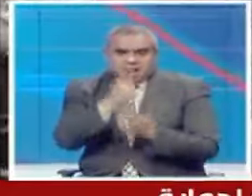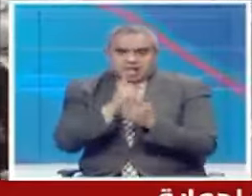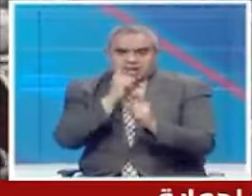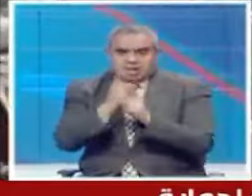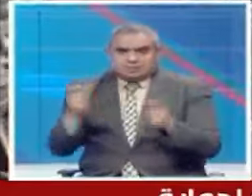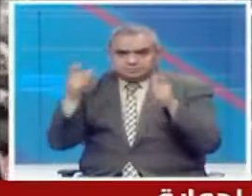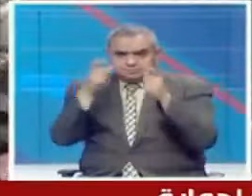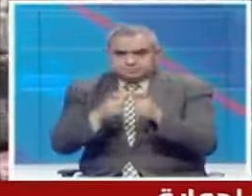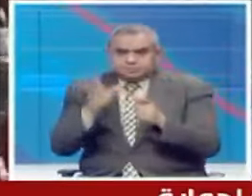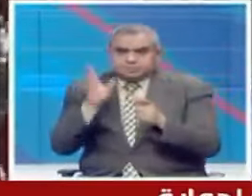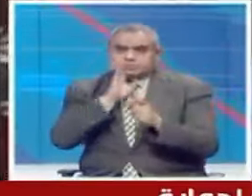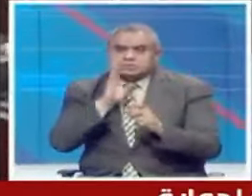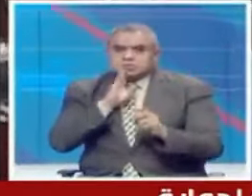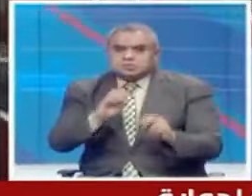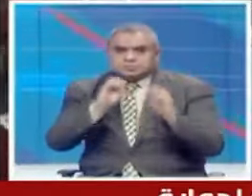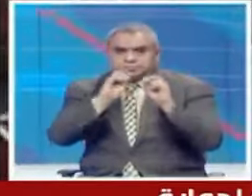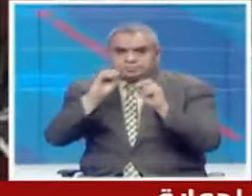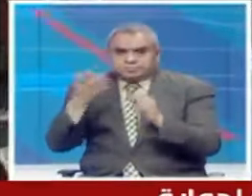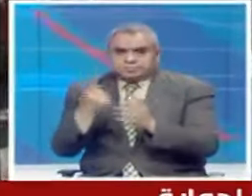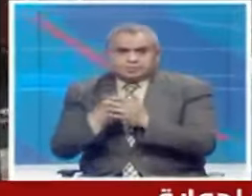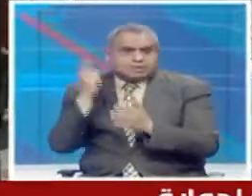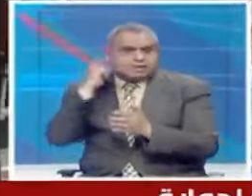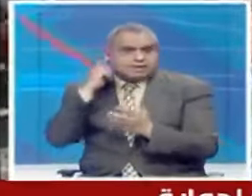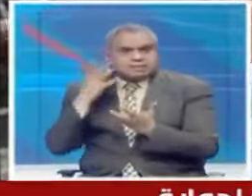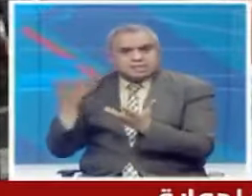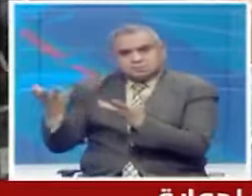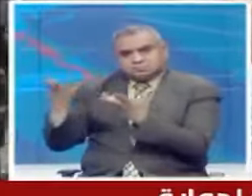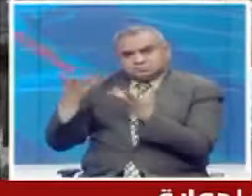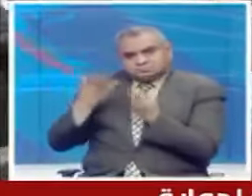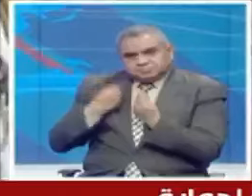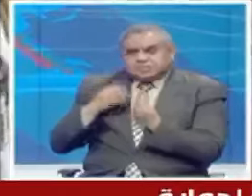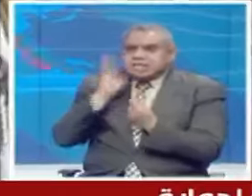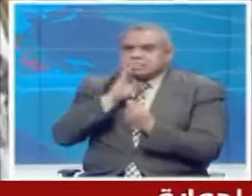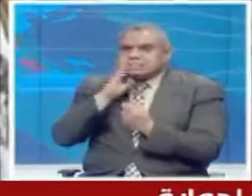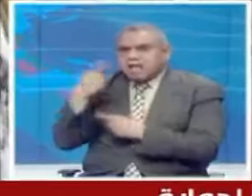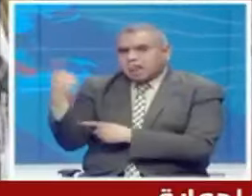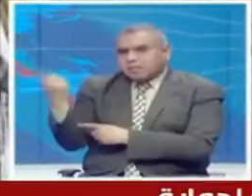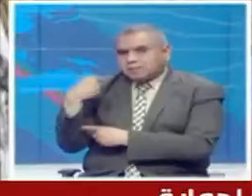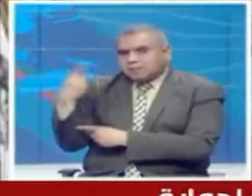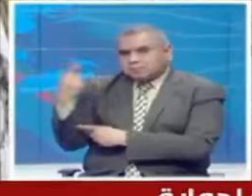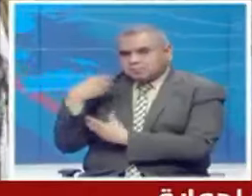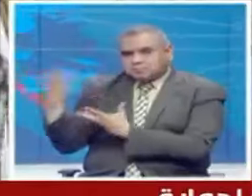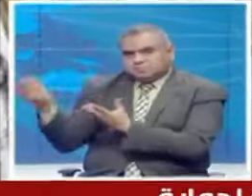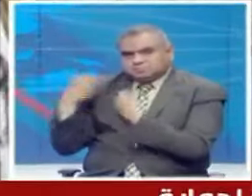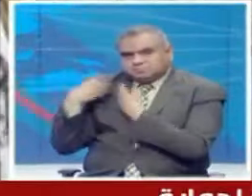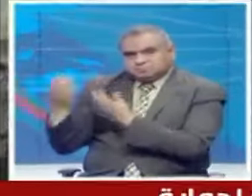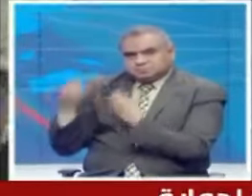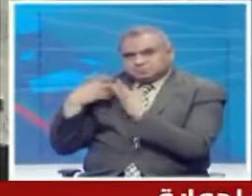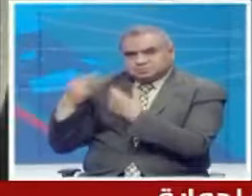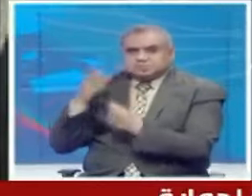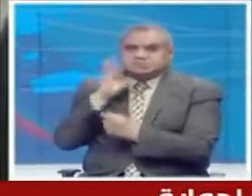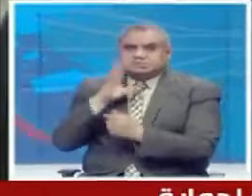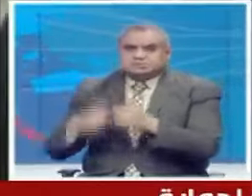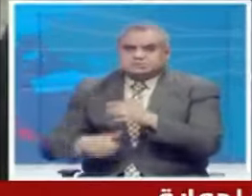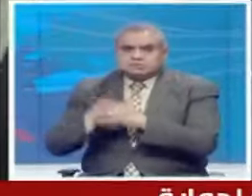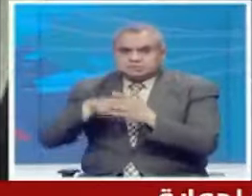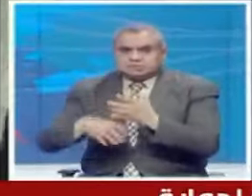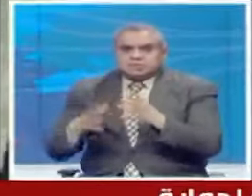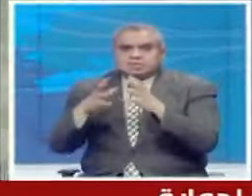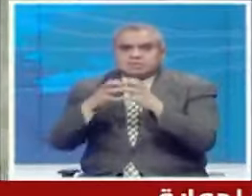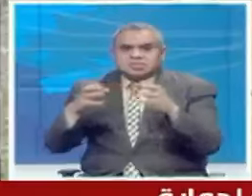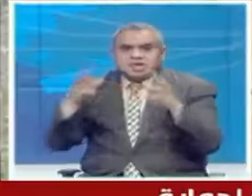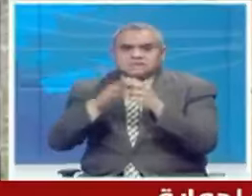الإسماعيلية، يستمعون إلى محاضرة في الإرشاد الزراعي حول المراحل الأولية لنمو القمح وتوصيات